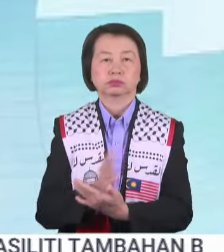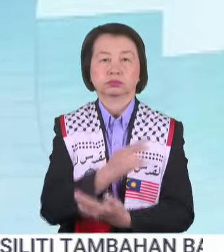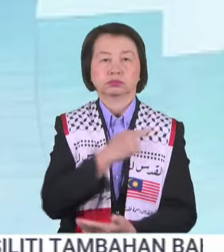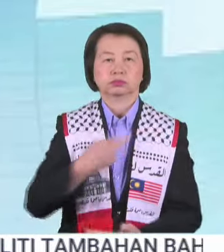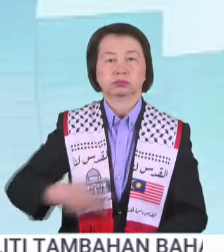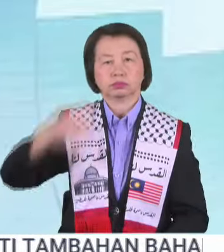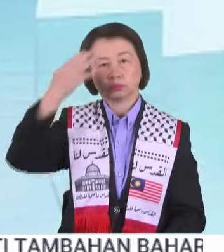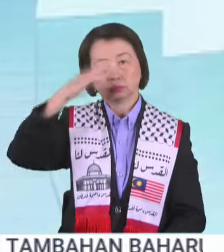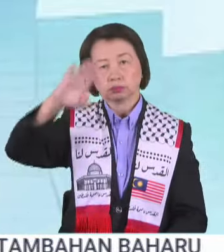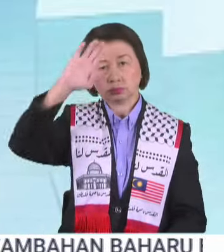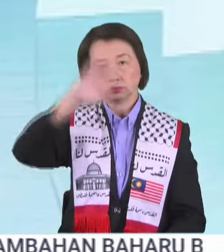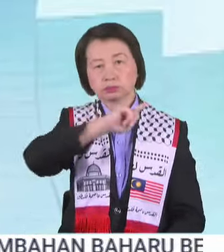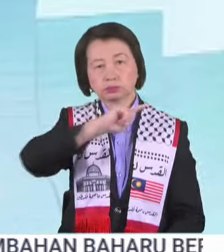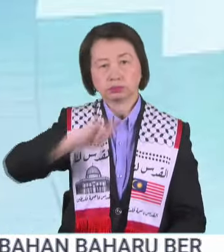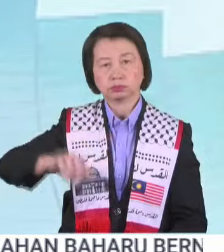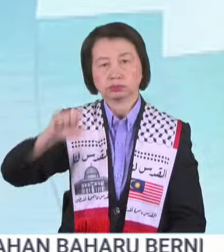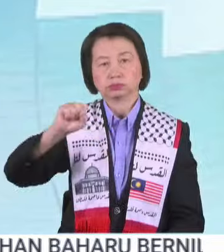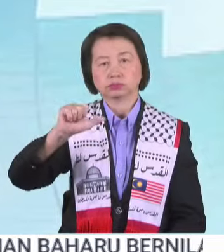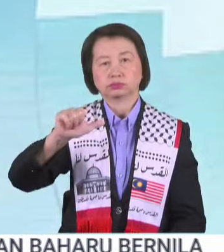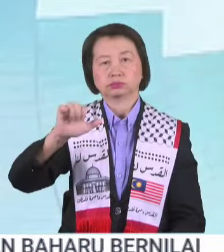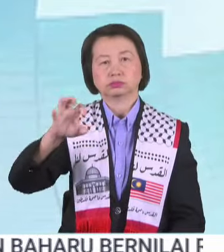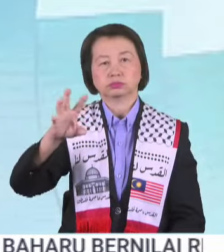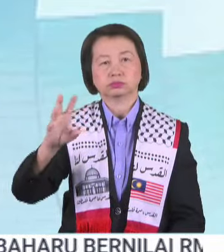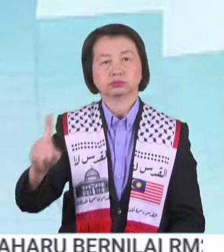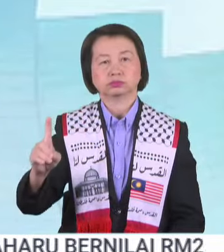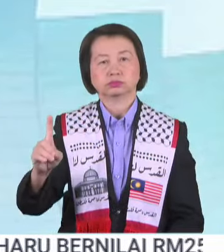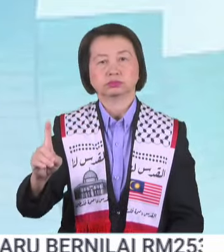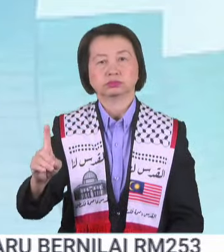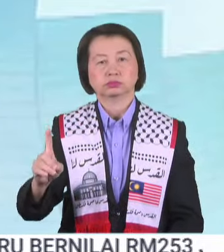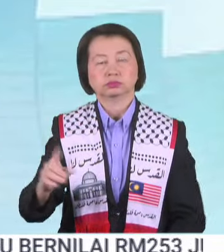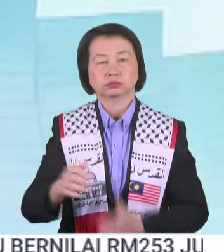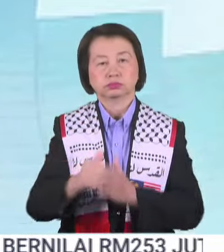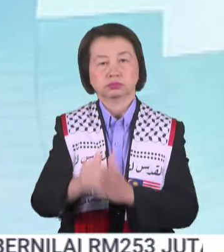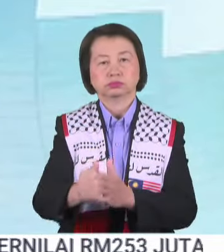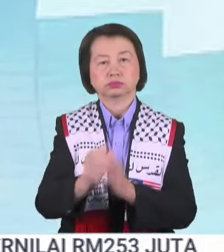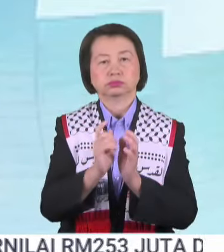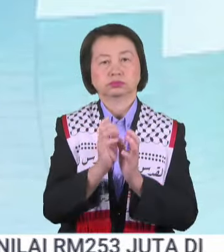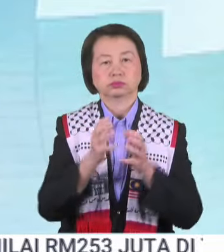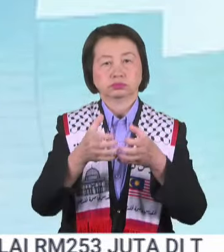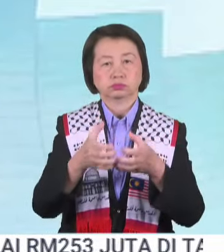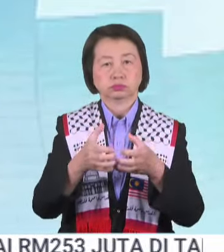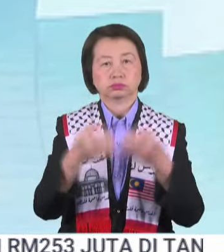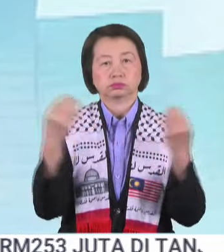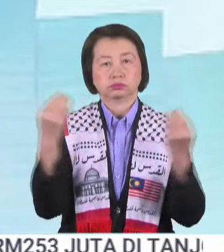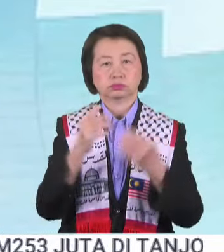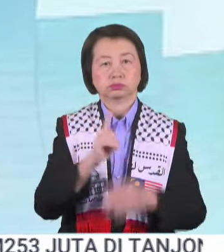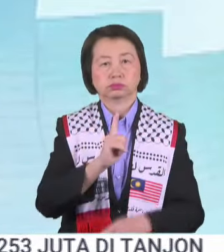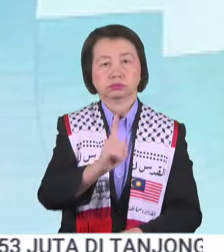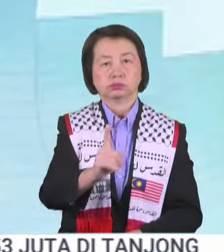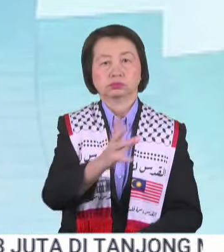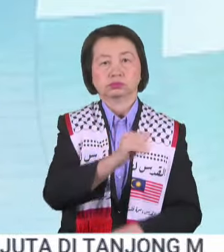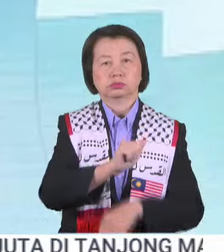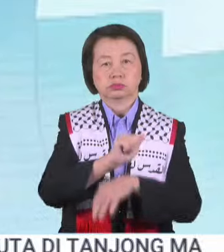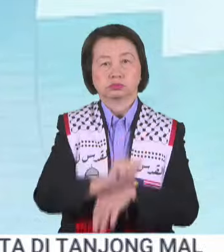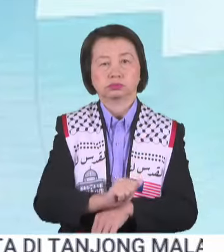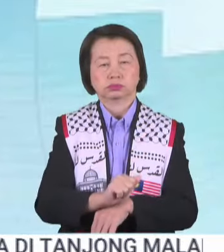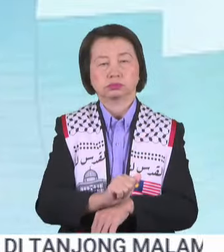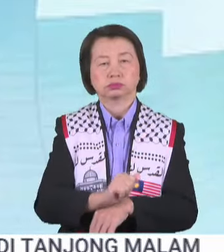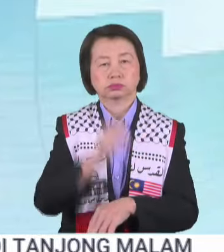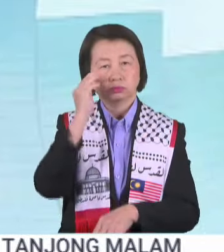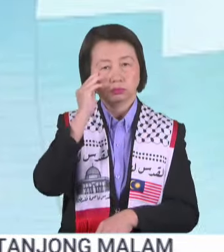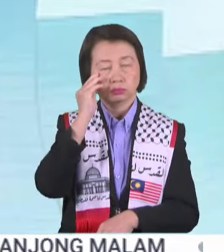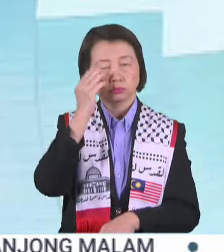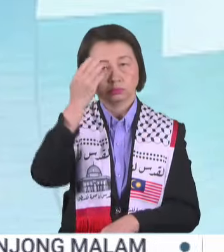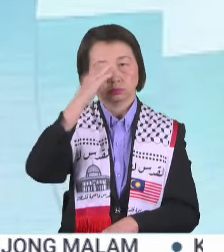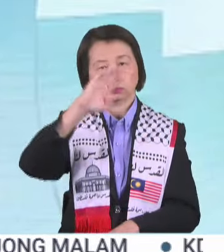Pembangku Raja Perlis Tuanku Syed Faizuddin Putra Jamalulail mengetuai delegasi Majlis Agama Islam dan Adat Istiadat Melayu